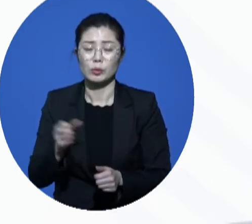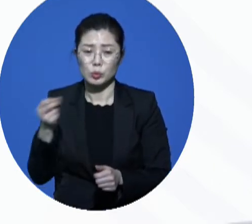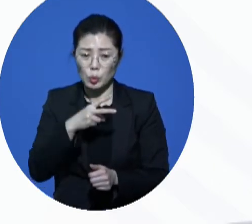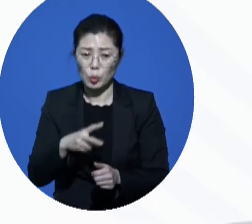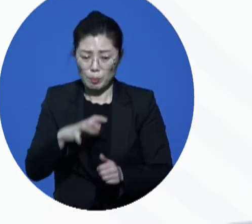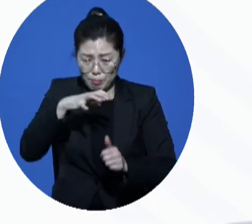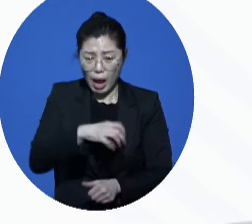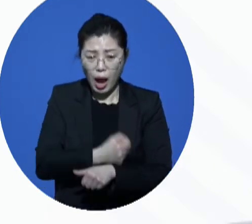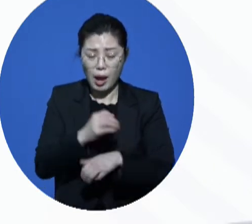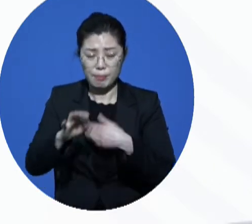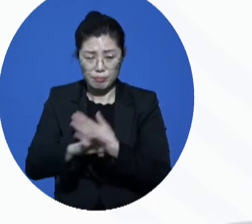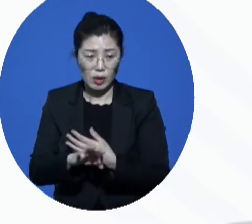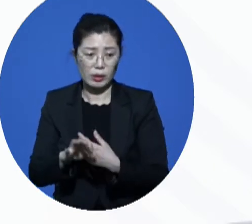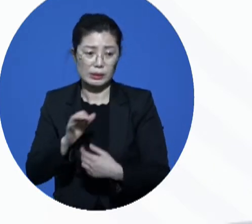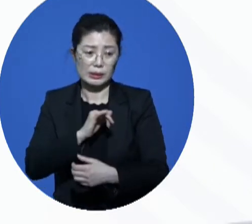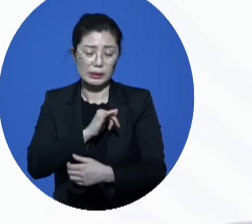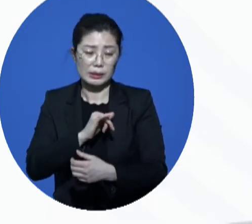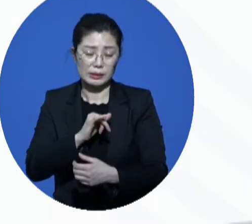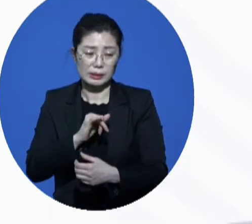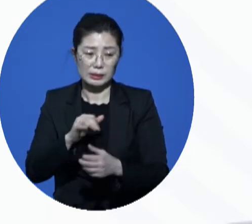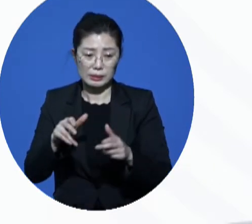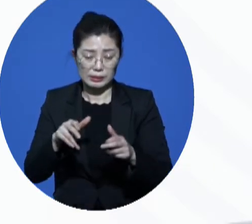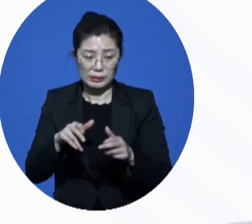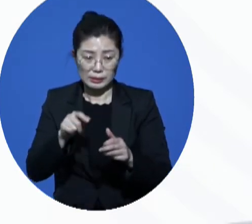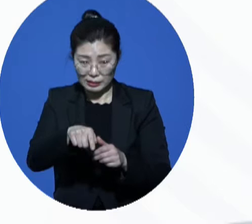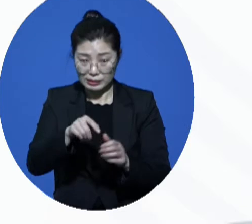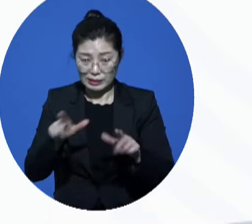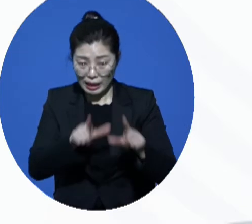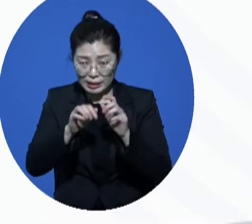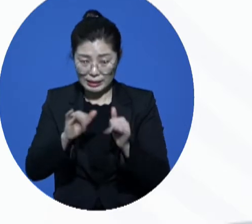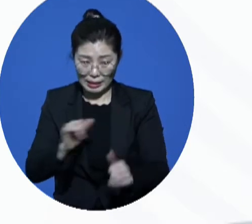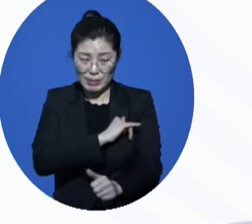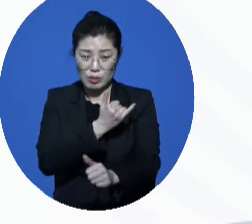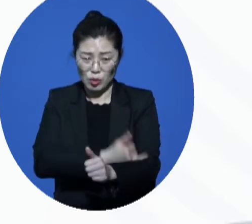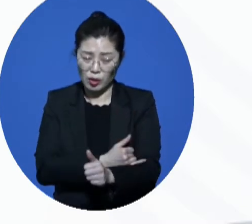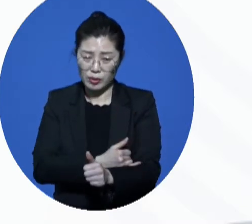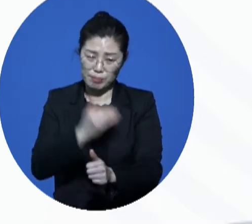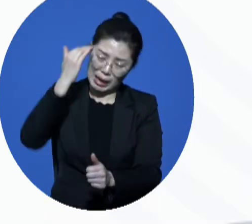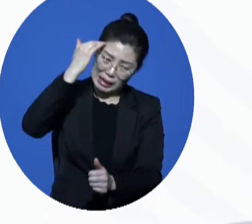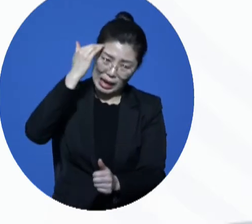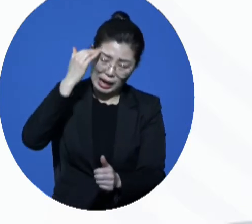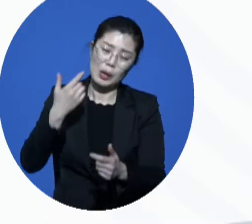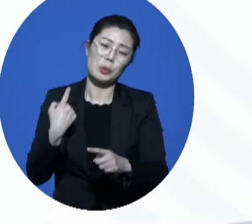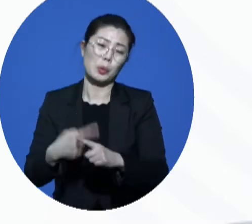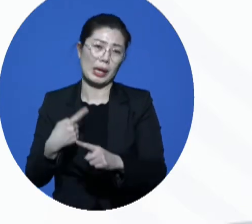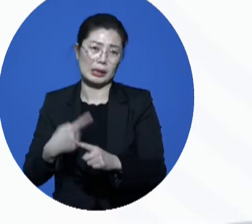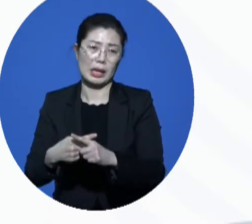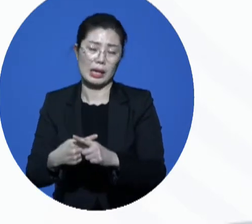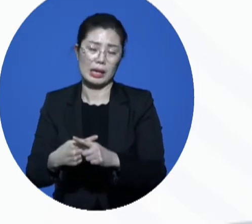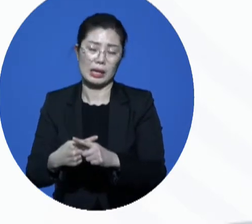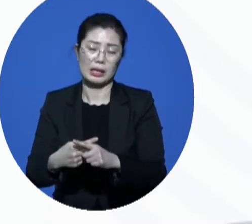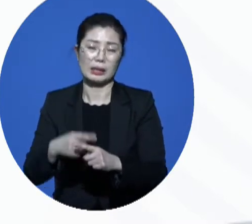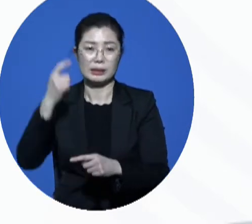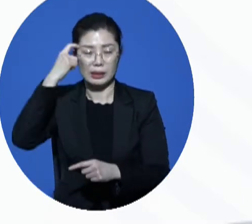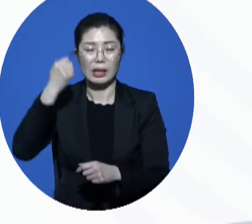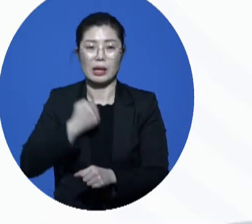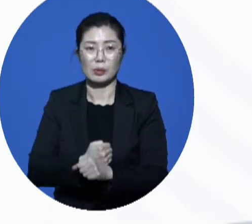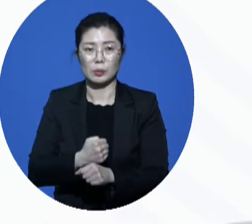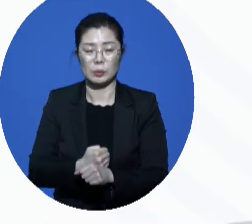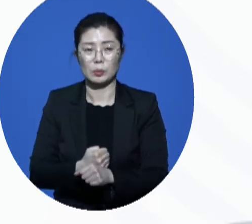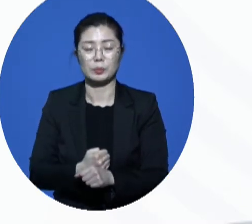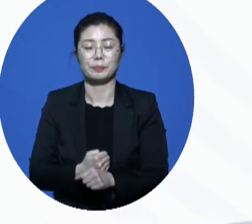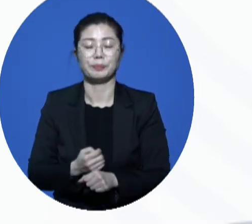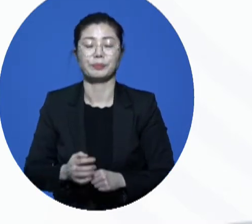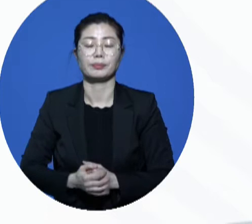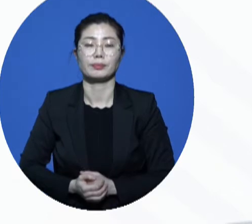것은 물론이거니와 이 종사자의 52시간 초과 노동들을 강제함으로써 종사자의 인권도 동시에 이제 침해하게